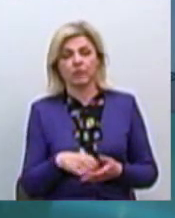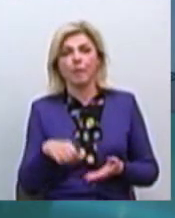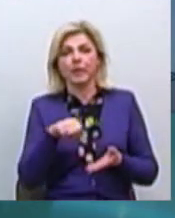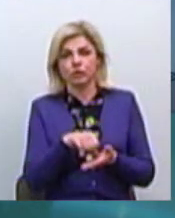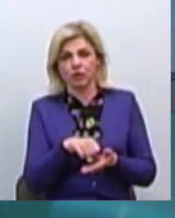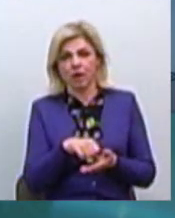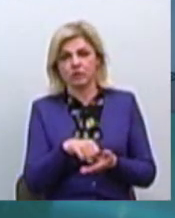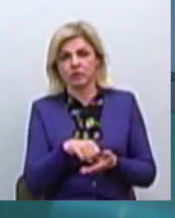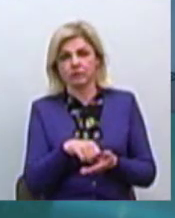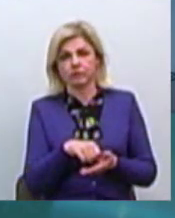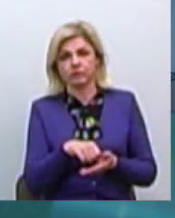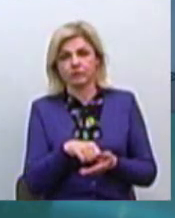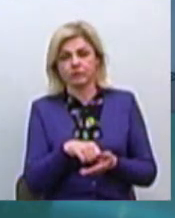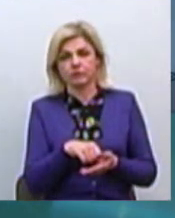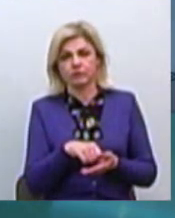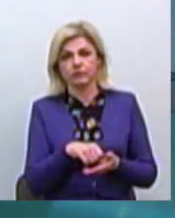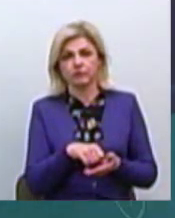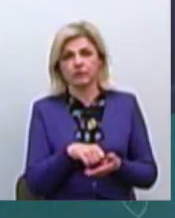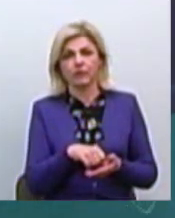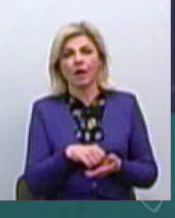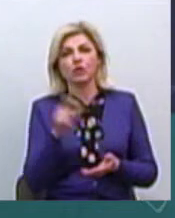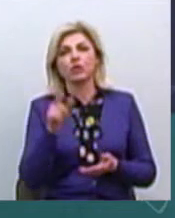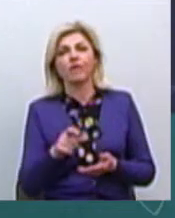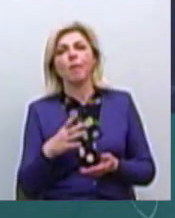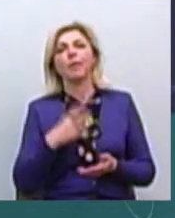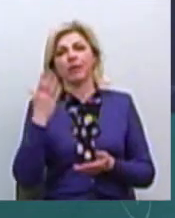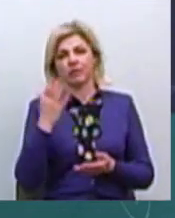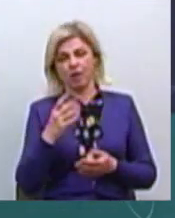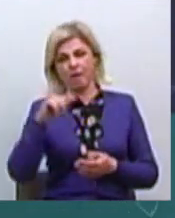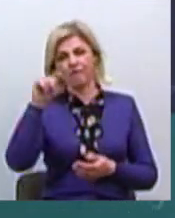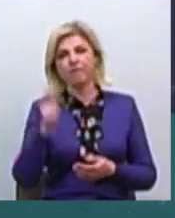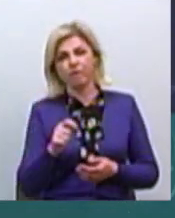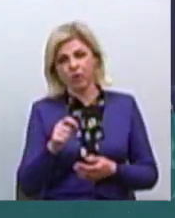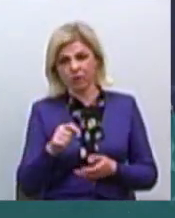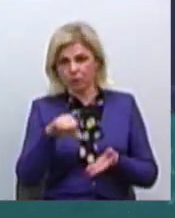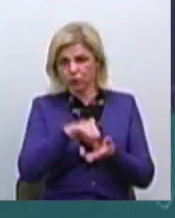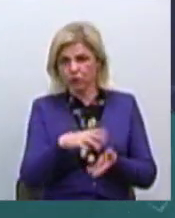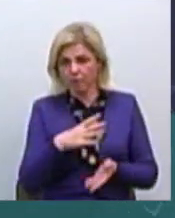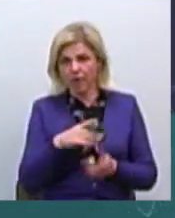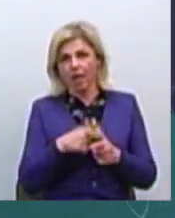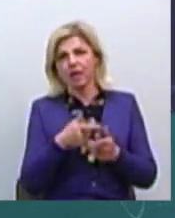участі в Другій світовій війні, або ветеран, або